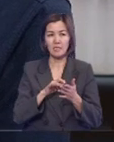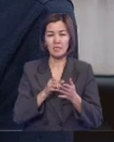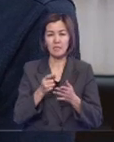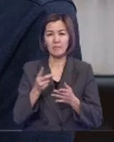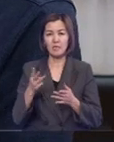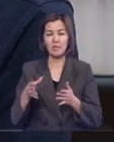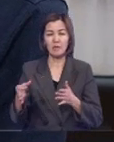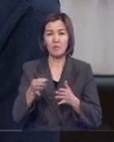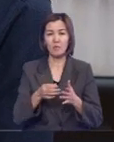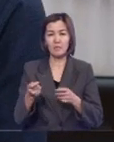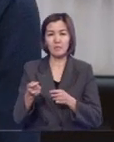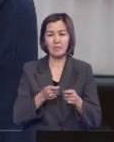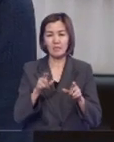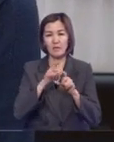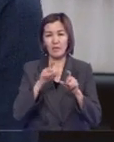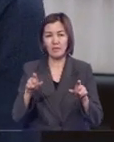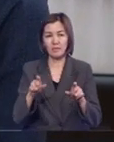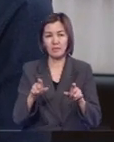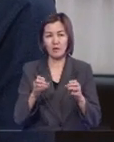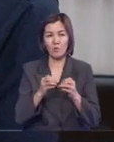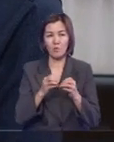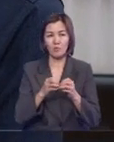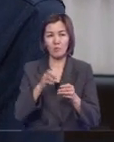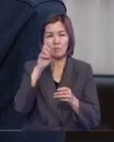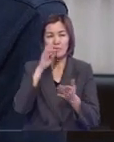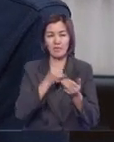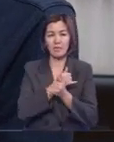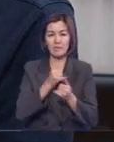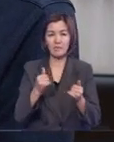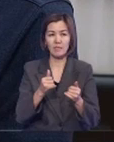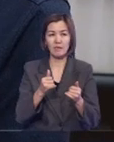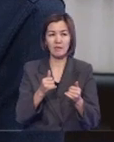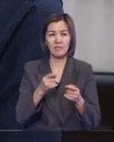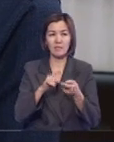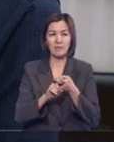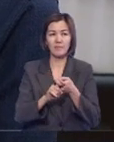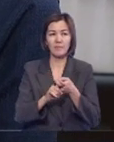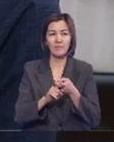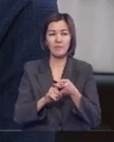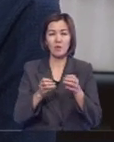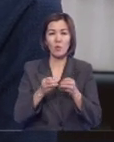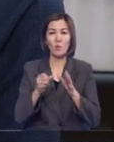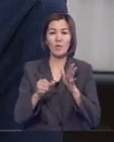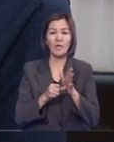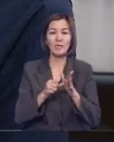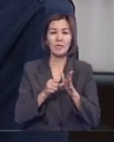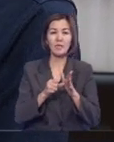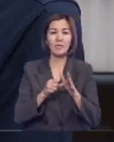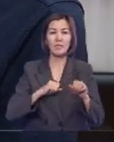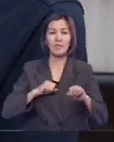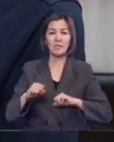бірқатар облысымыздың басқармаларында 10 мемлекеттік қызметкерге байланысты 16 іссапар